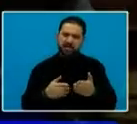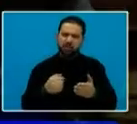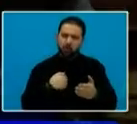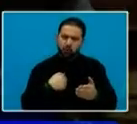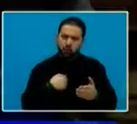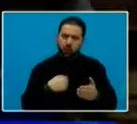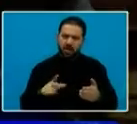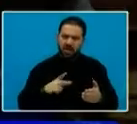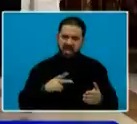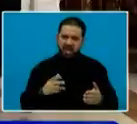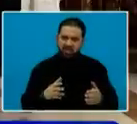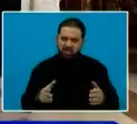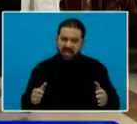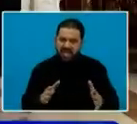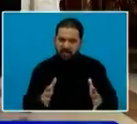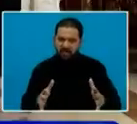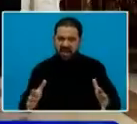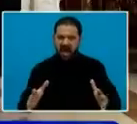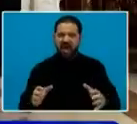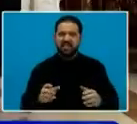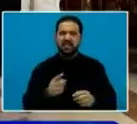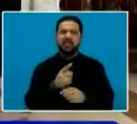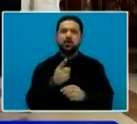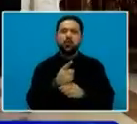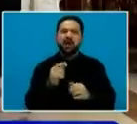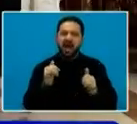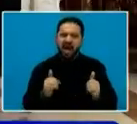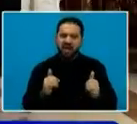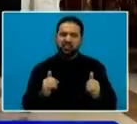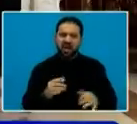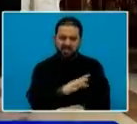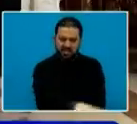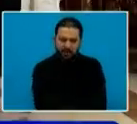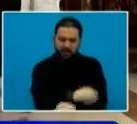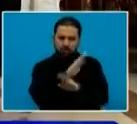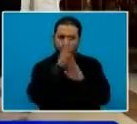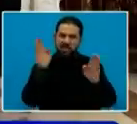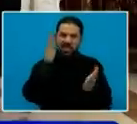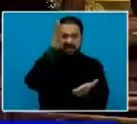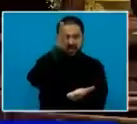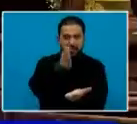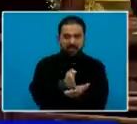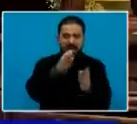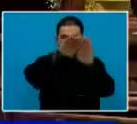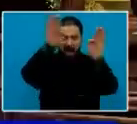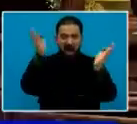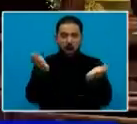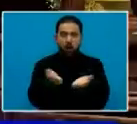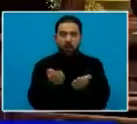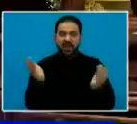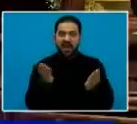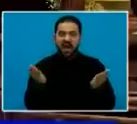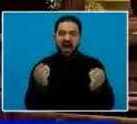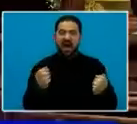tu însuți implicat în lucrarea aceasta de răscumpărare și de mântuire, de îndreptare a lumii, la care